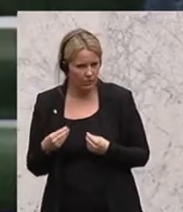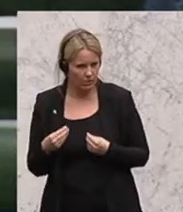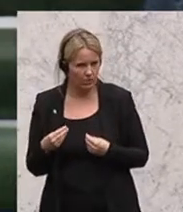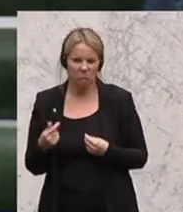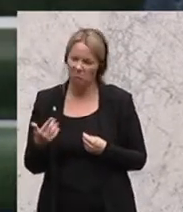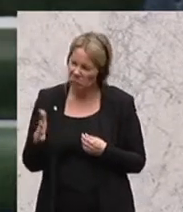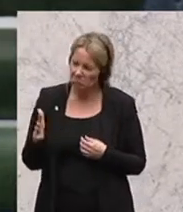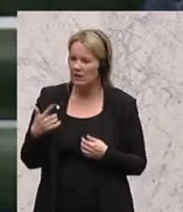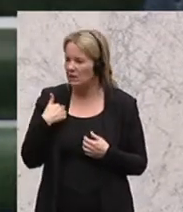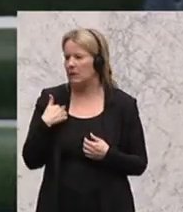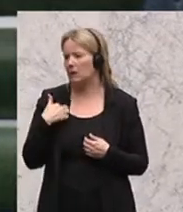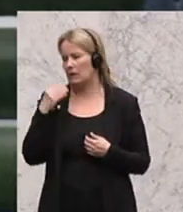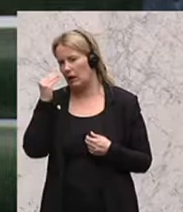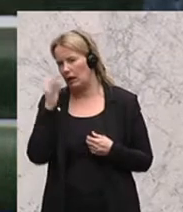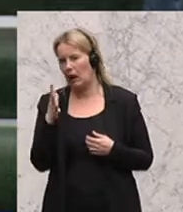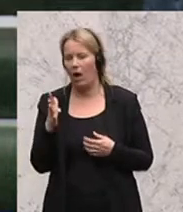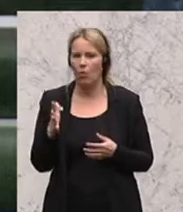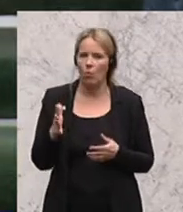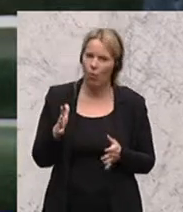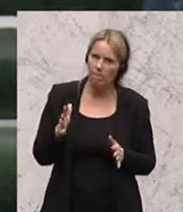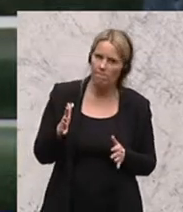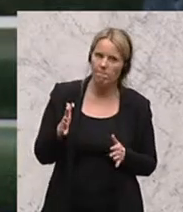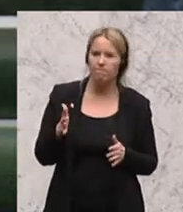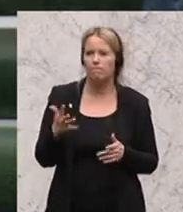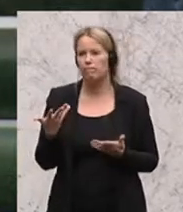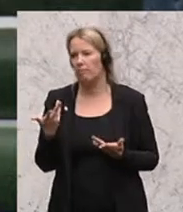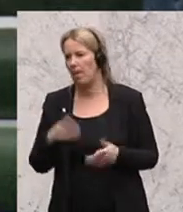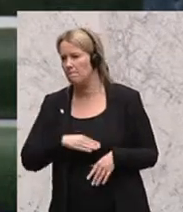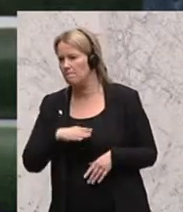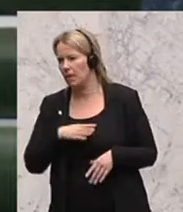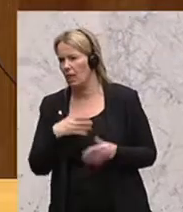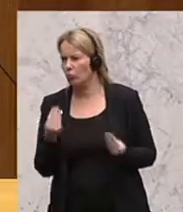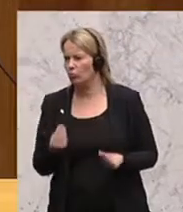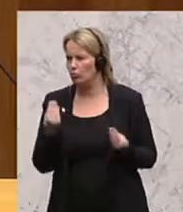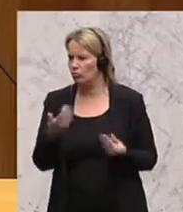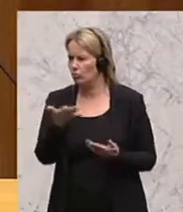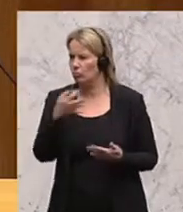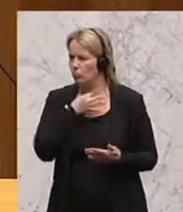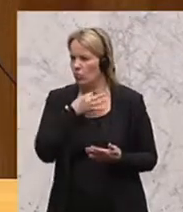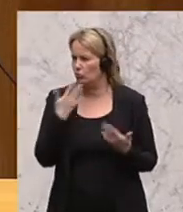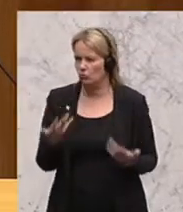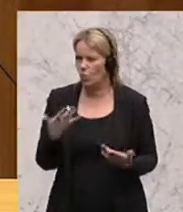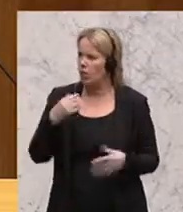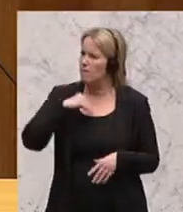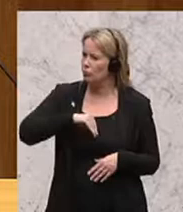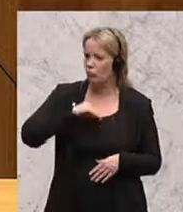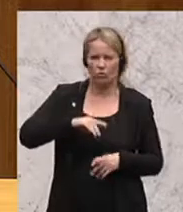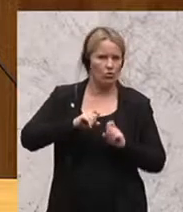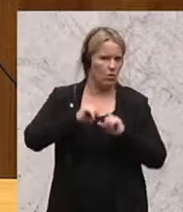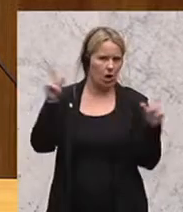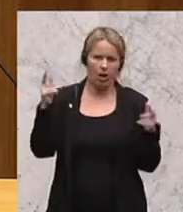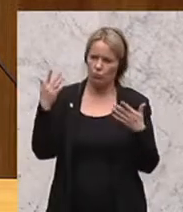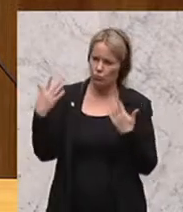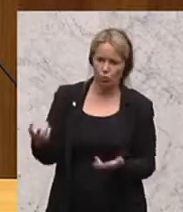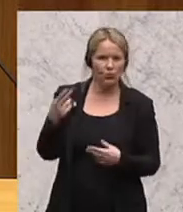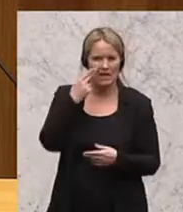es hier einfach eine Mentalität eingezogen hat. Das ist psychologisch klar abzusehen, wie